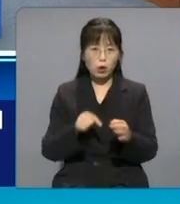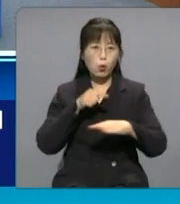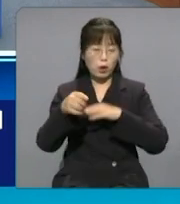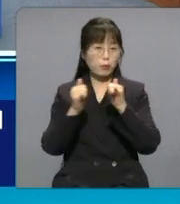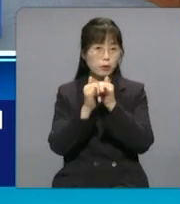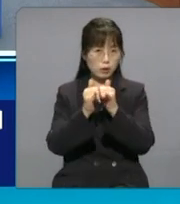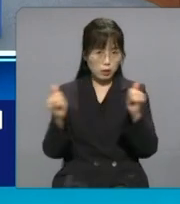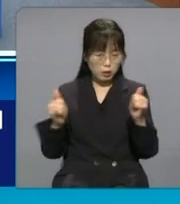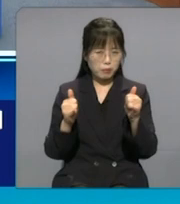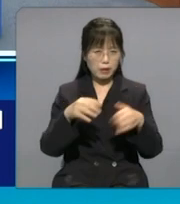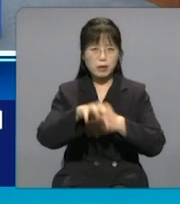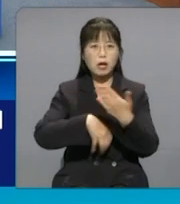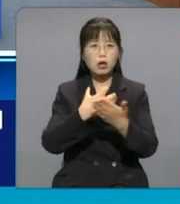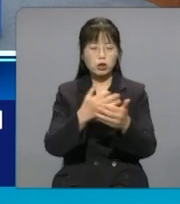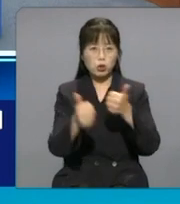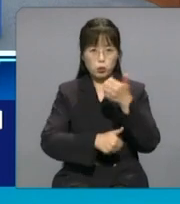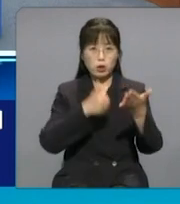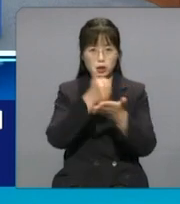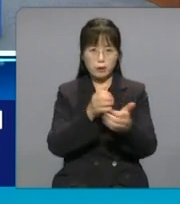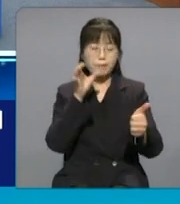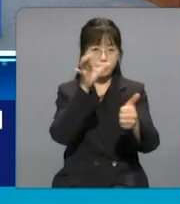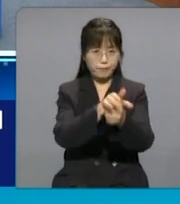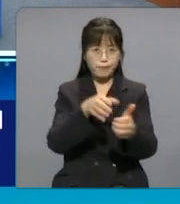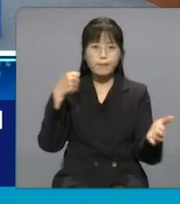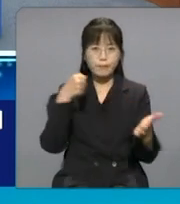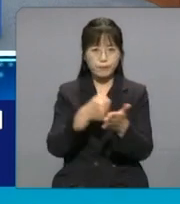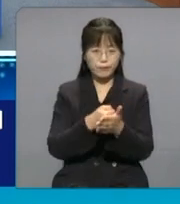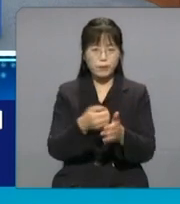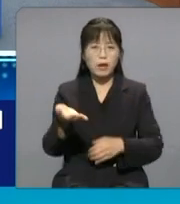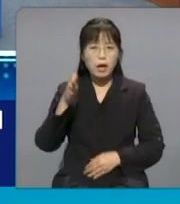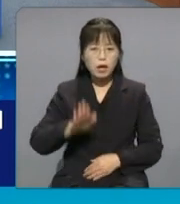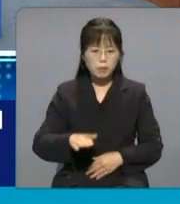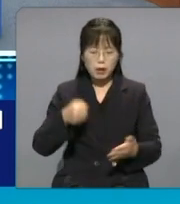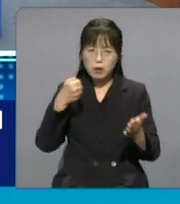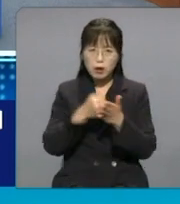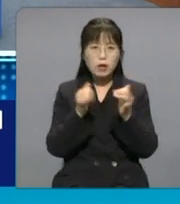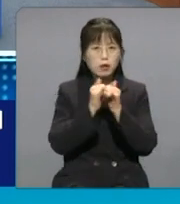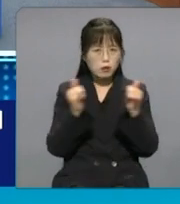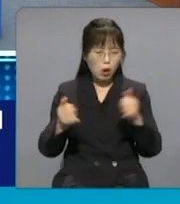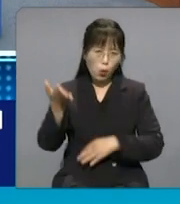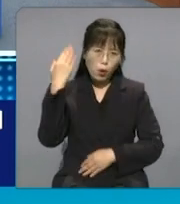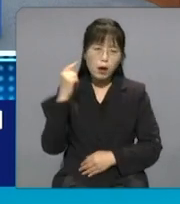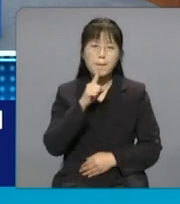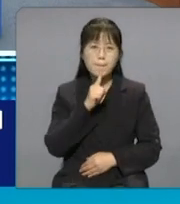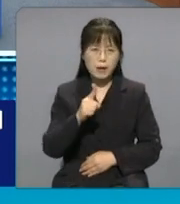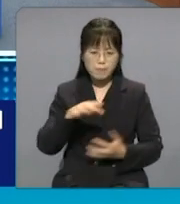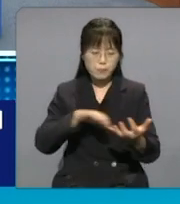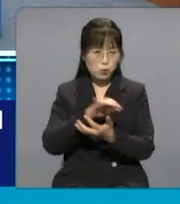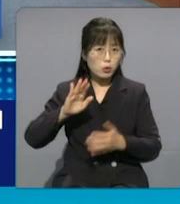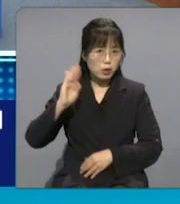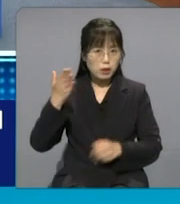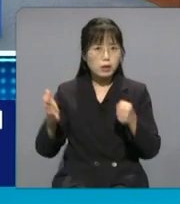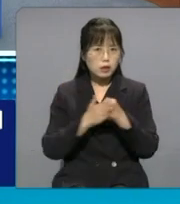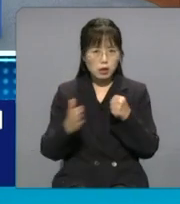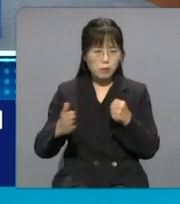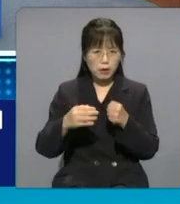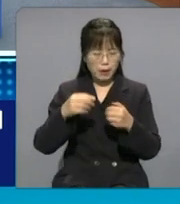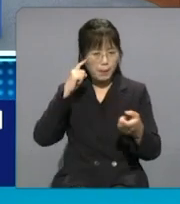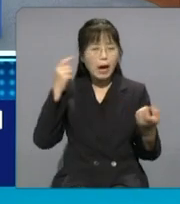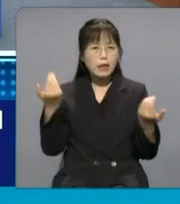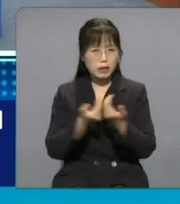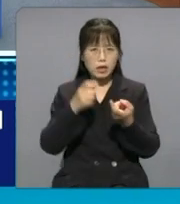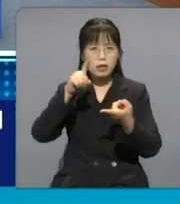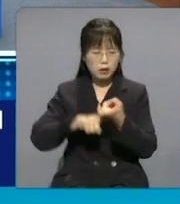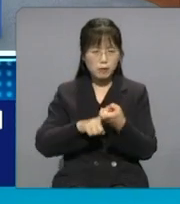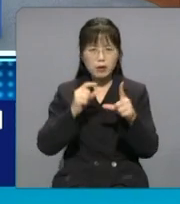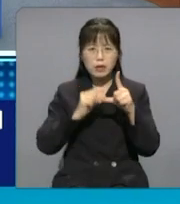당 외부인사에게 혁신위원장을 맡기기로 했습니다 하지만 내정된 인사의 과거 발언이 논란이 되면서 비 이재명계